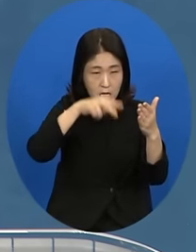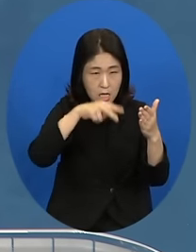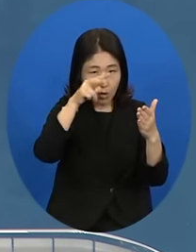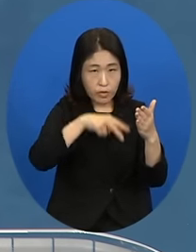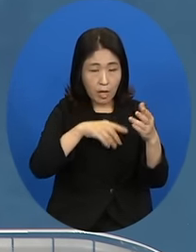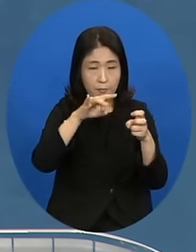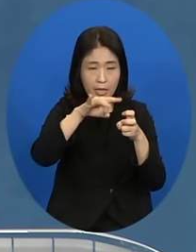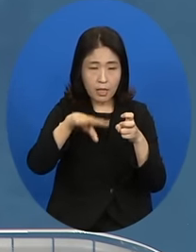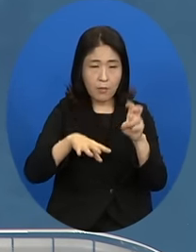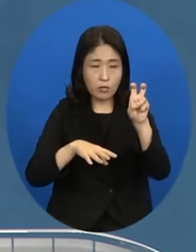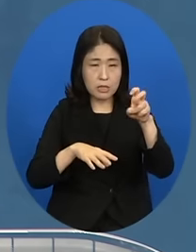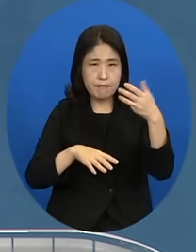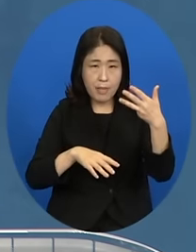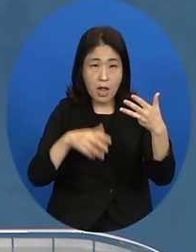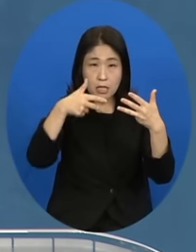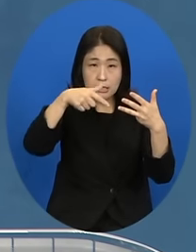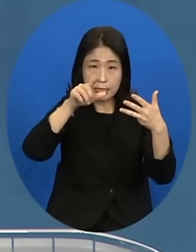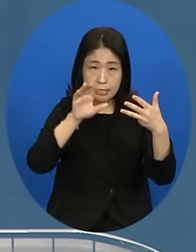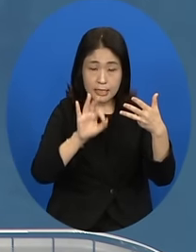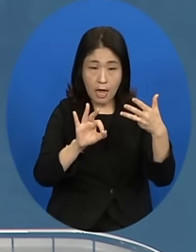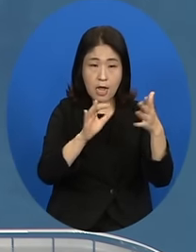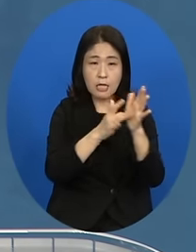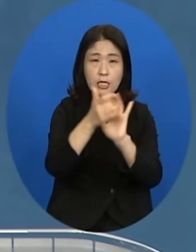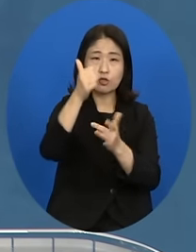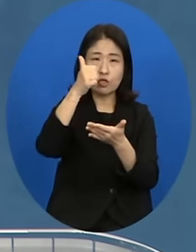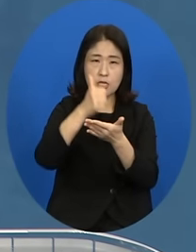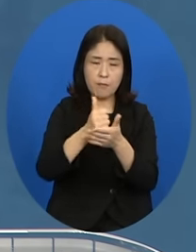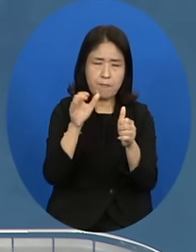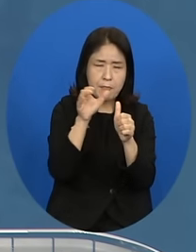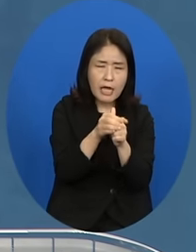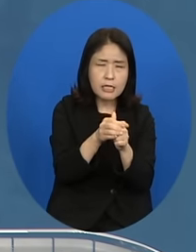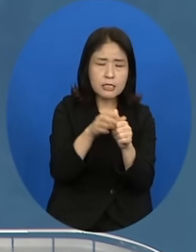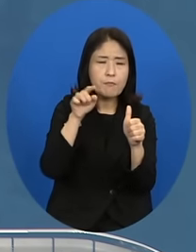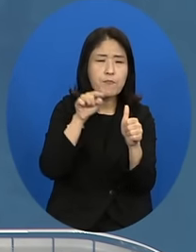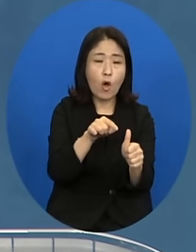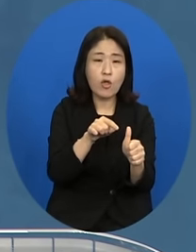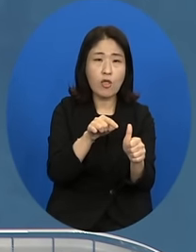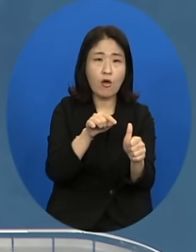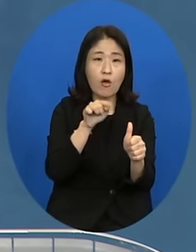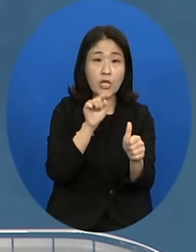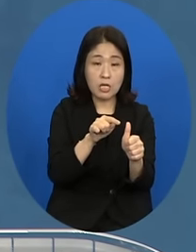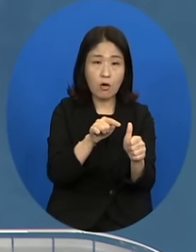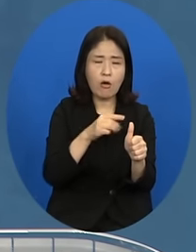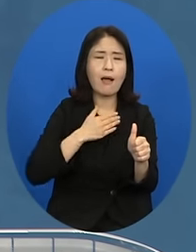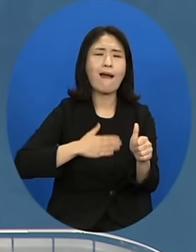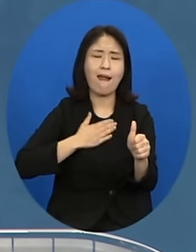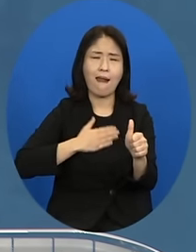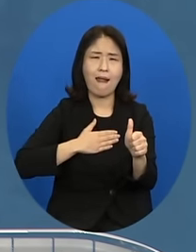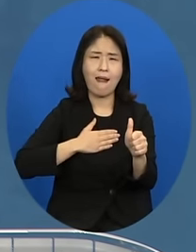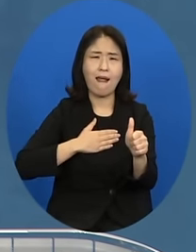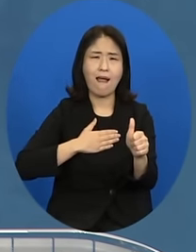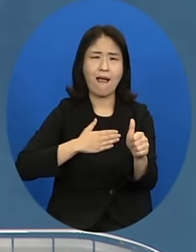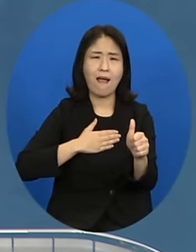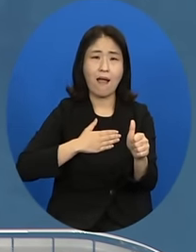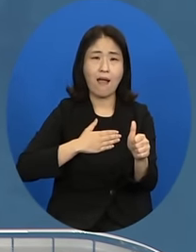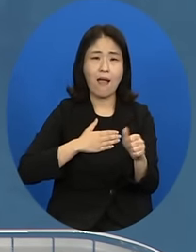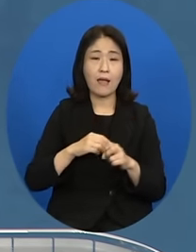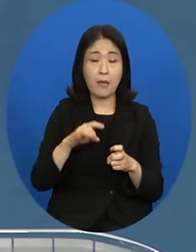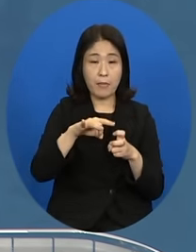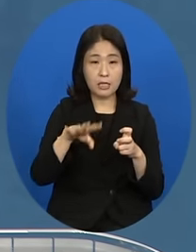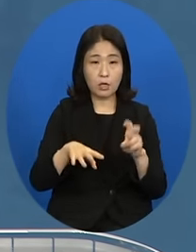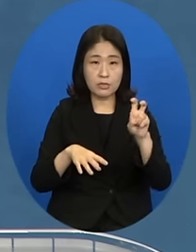마태복음 28장에 예수님의 명령을 대위임령이라고 한다는 걸 알았어요. 마태복음